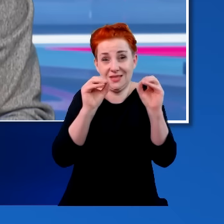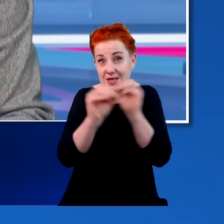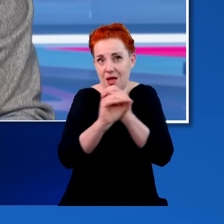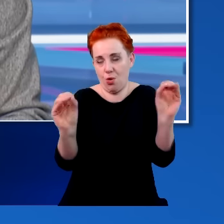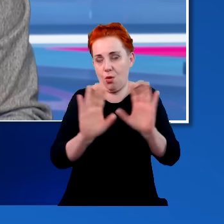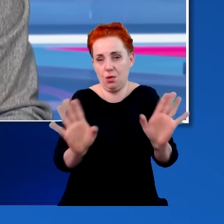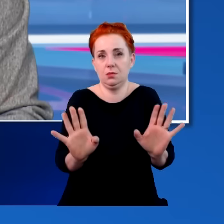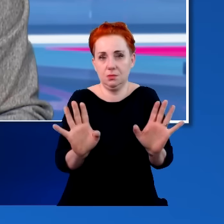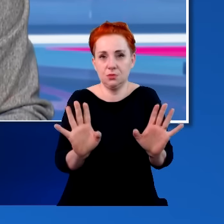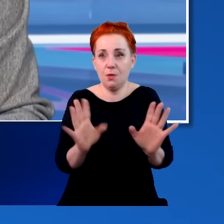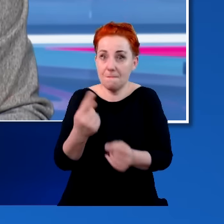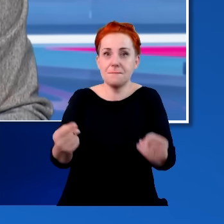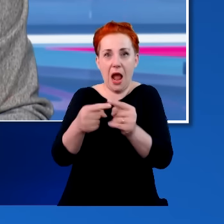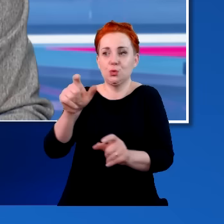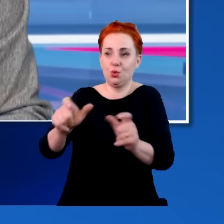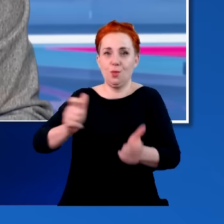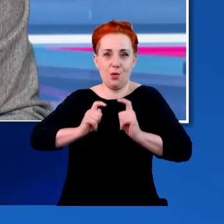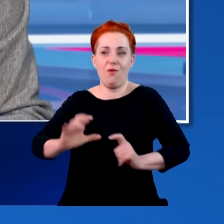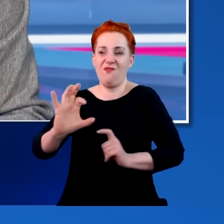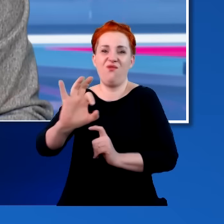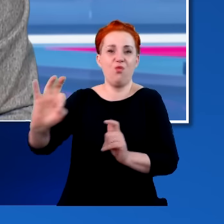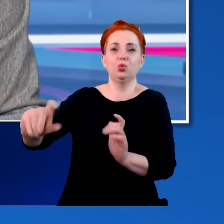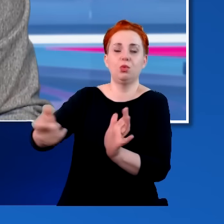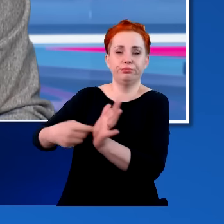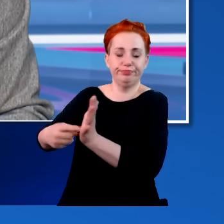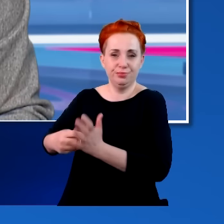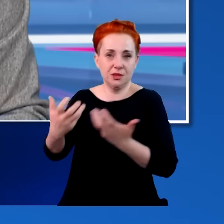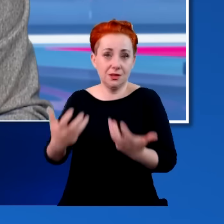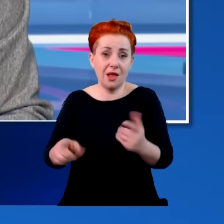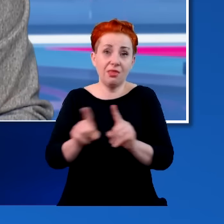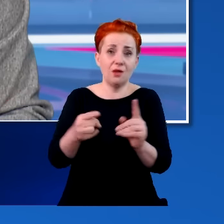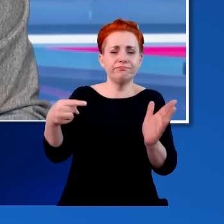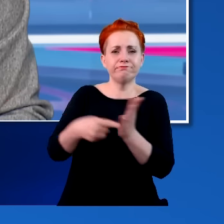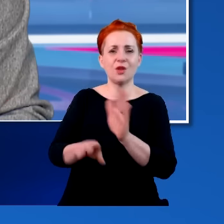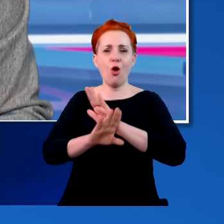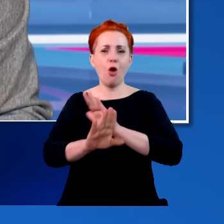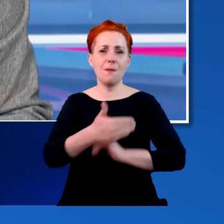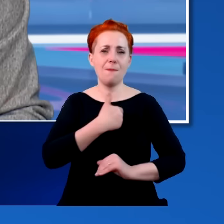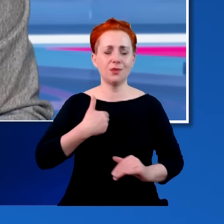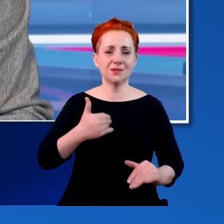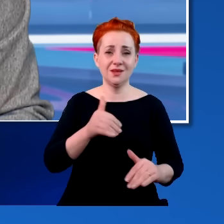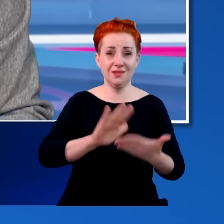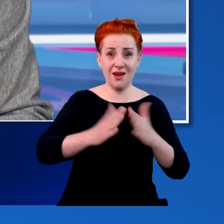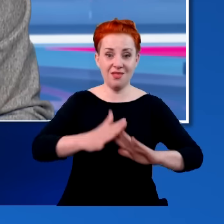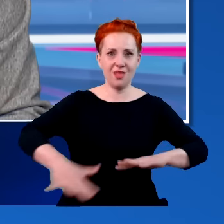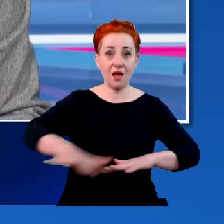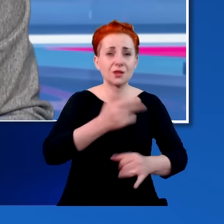wychodziło naprzeciw oczekiwaniom rolników i które by chroniły polski rynek. Jeżeli pan mówi, że tak, że popiera pan